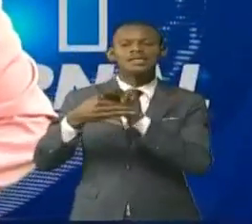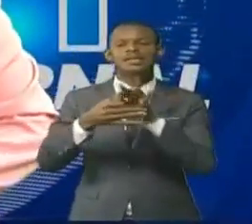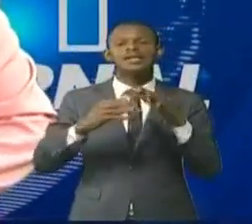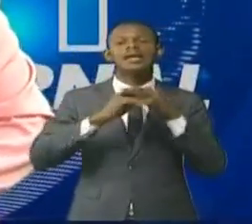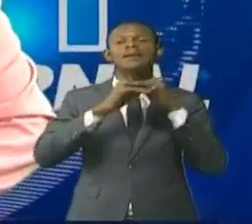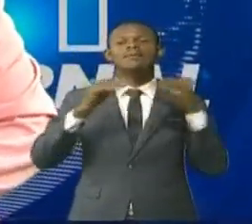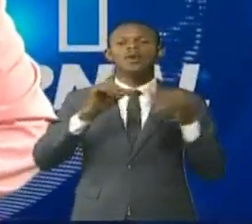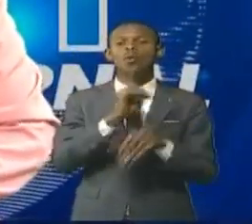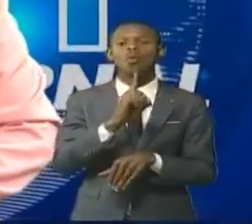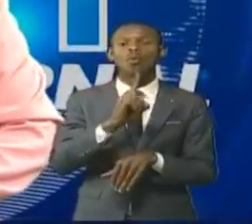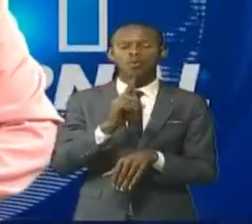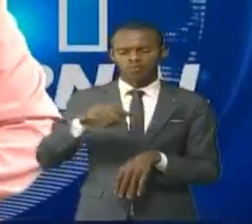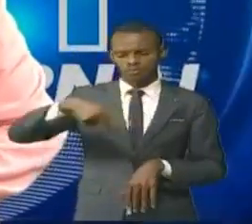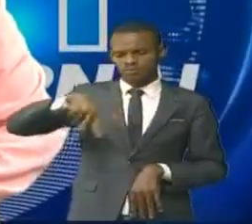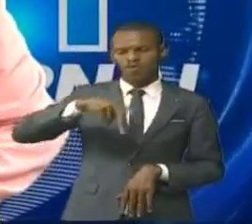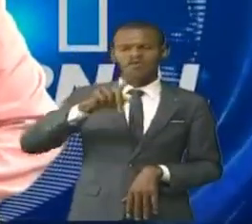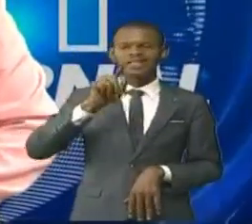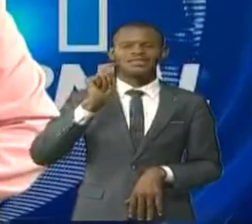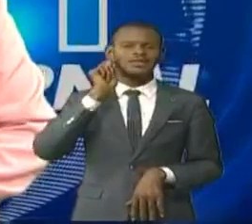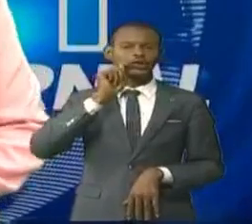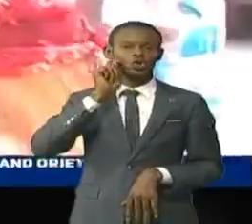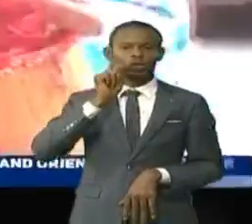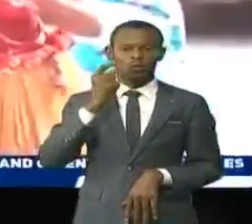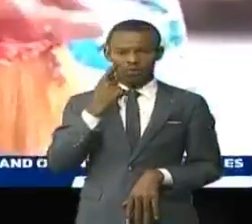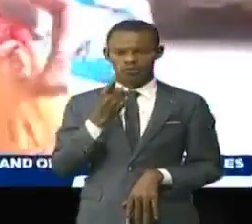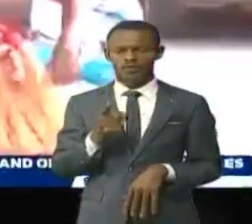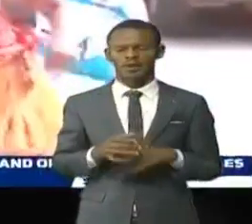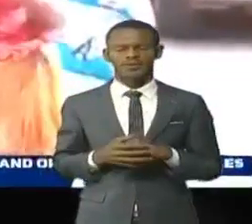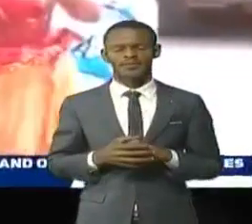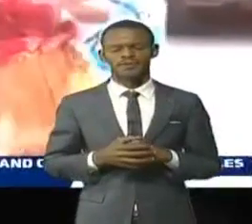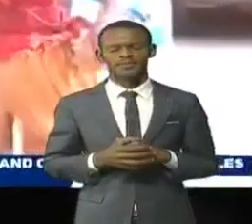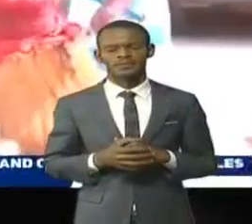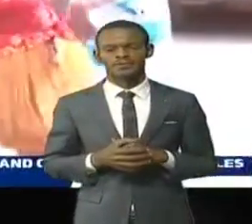province de la Tchopo. Anim Balaka pour le reportage.